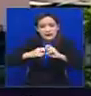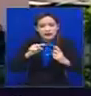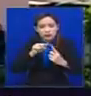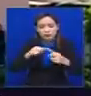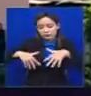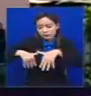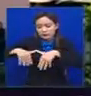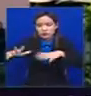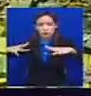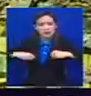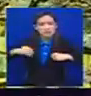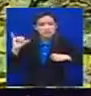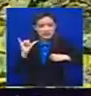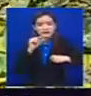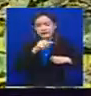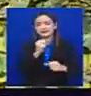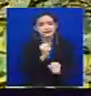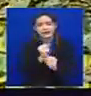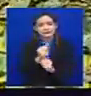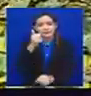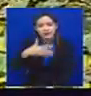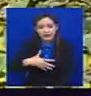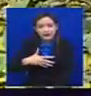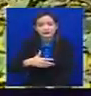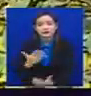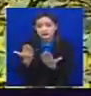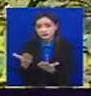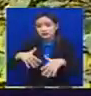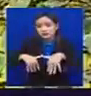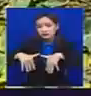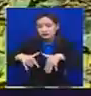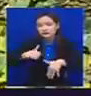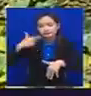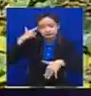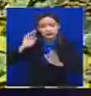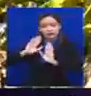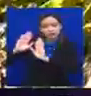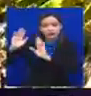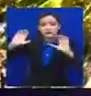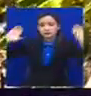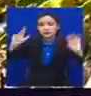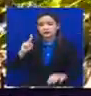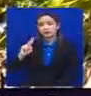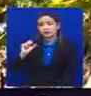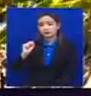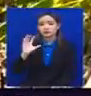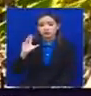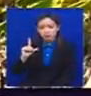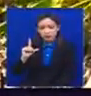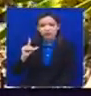ได้ก็ยังคงไม่สามารถดำเนินการได้เรื่องนี้ชาวบ้านจึงได้แต่ฝากความหวังไว้ที่รัฐบาลคสช.เท่านั้น